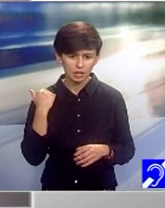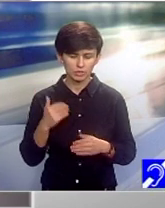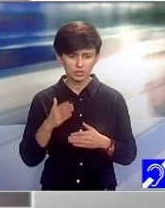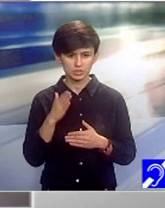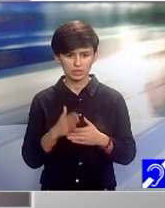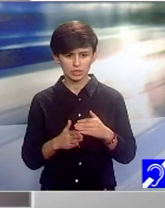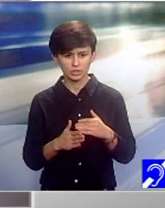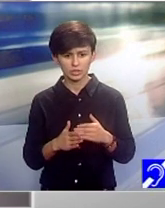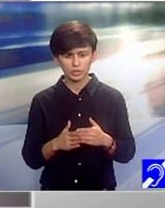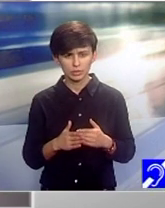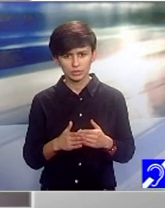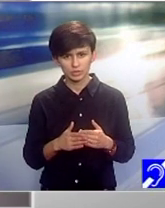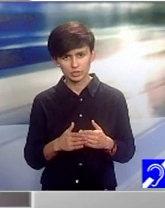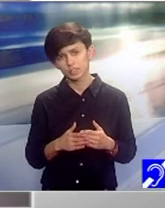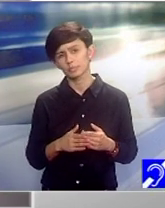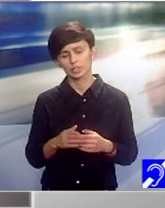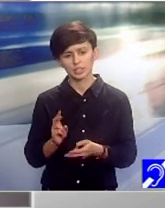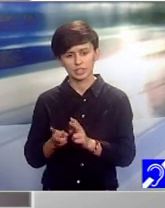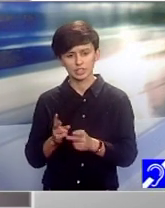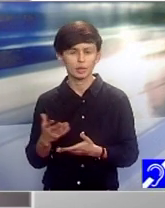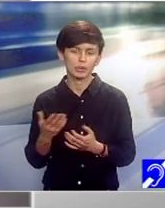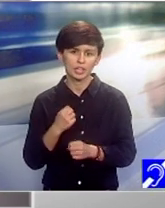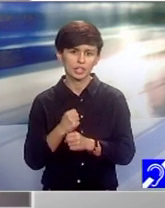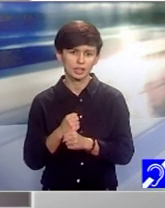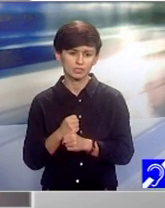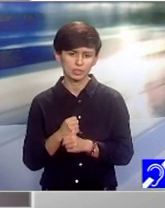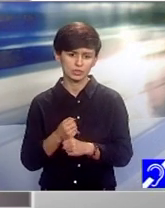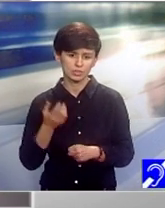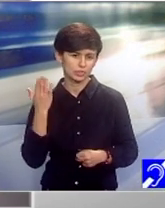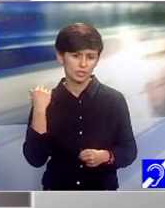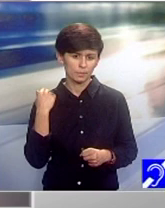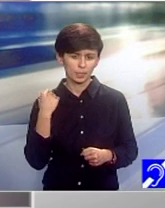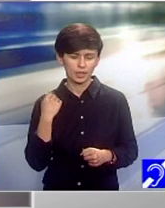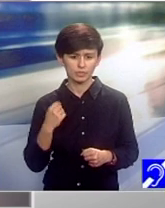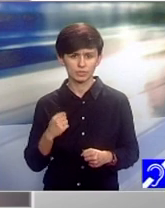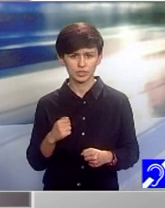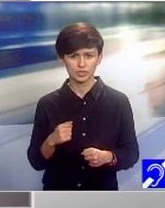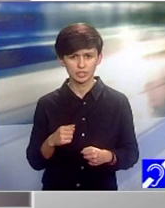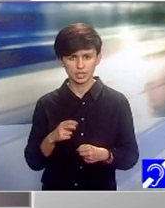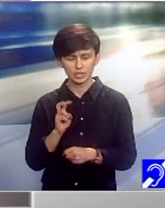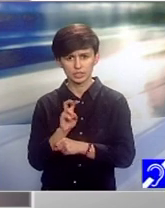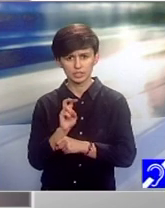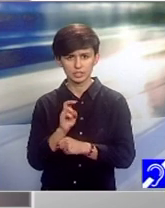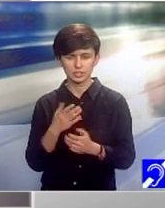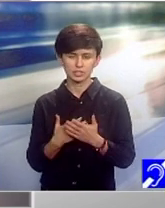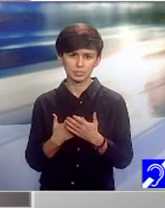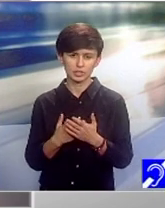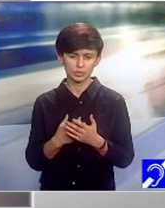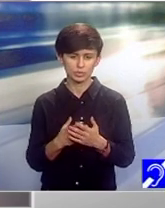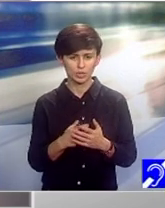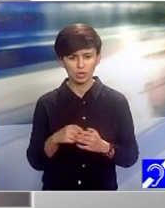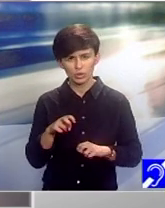de tratament oficială care am făcut-o și am fost înregistrat pentru un PET scan. La PET scan